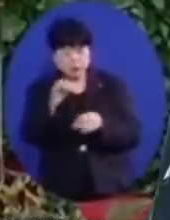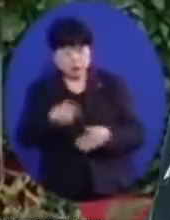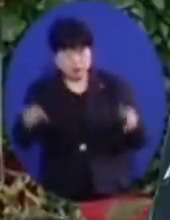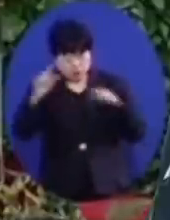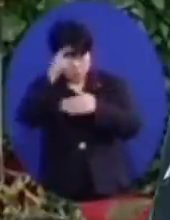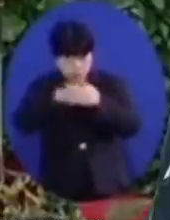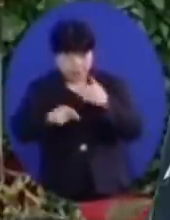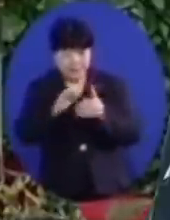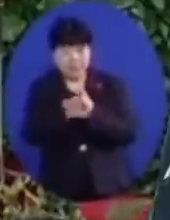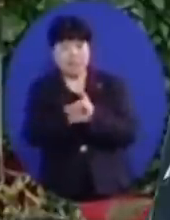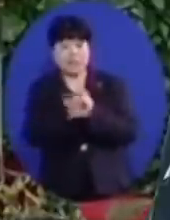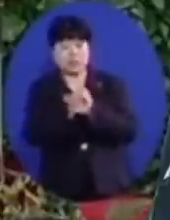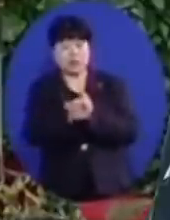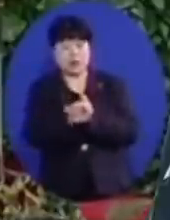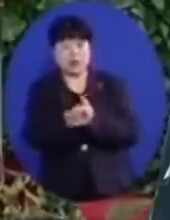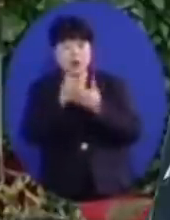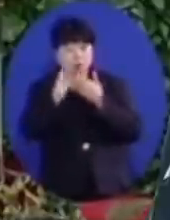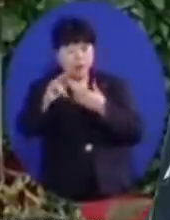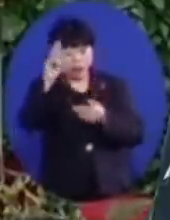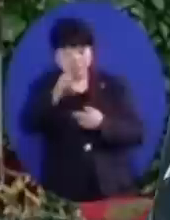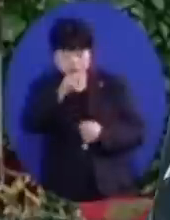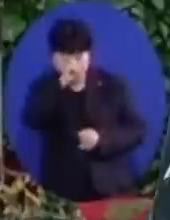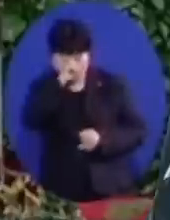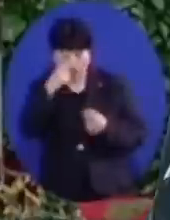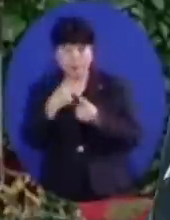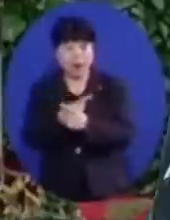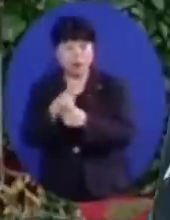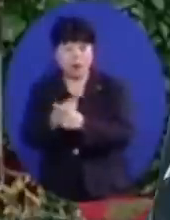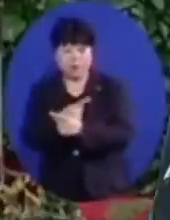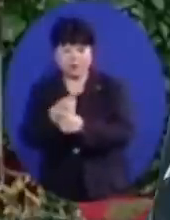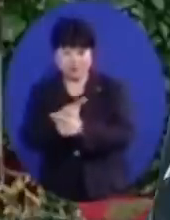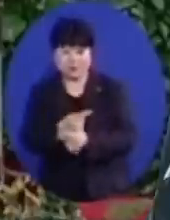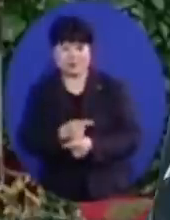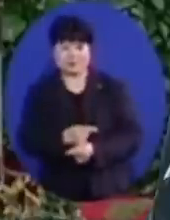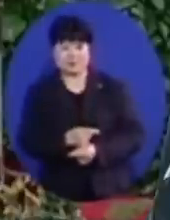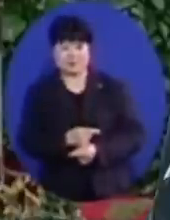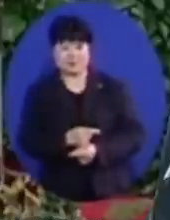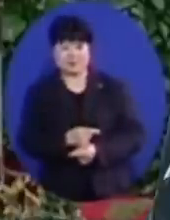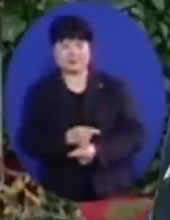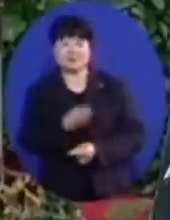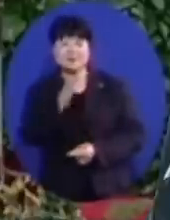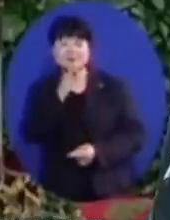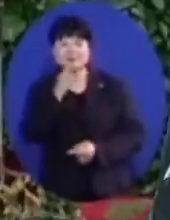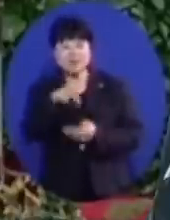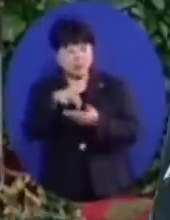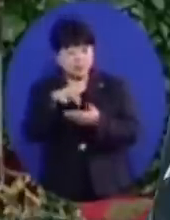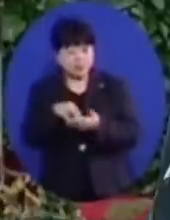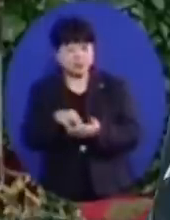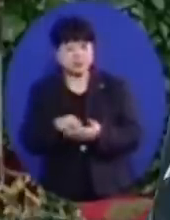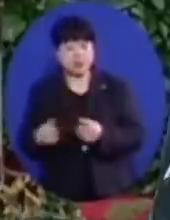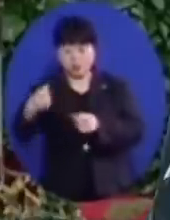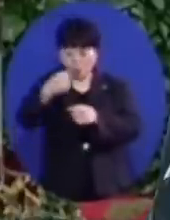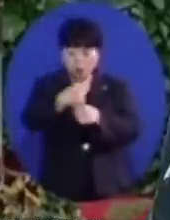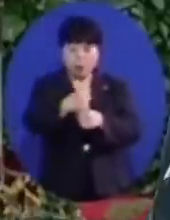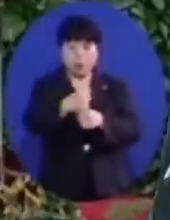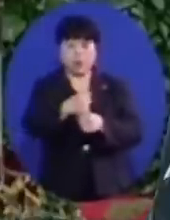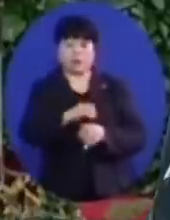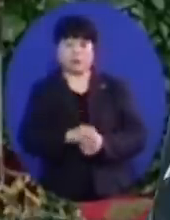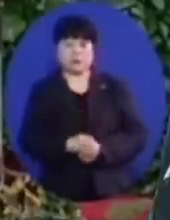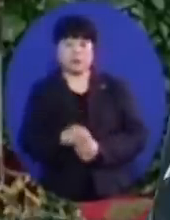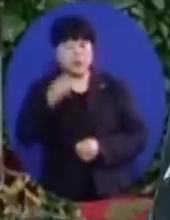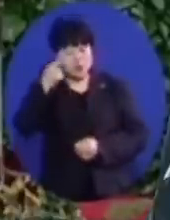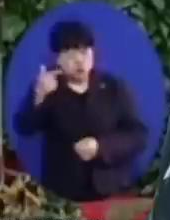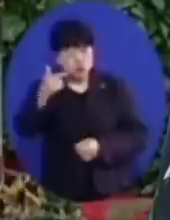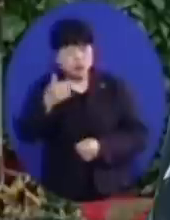이후부터 상태가 갑자기 호전되기 시작한 것입니다 겨울이 이러한 상황에서 회복되기까지는 최소